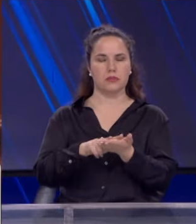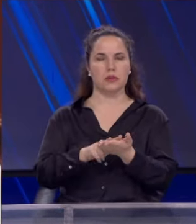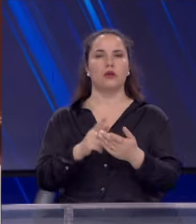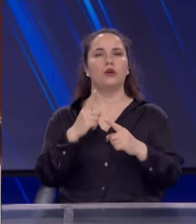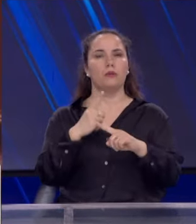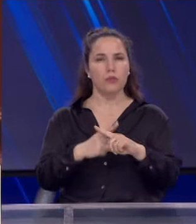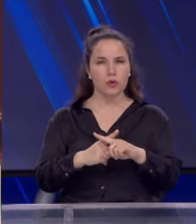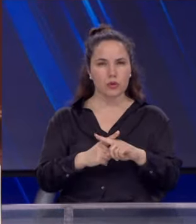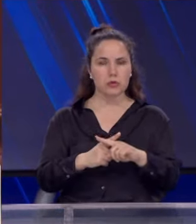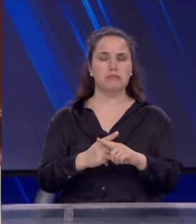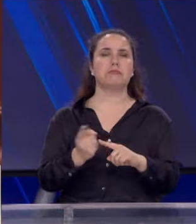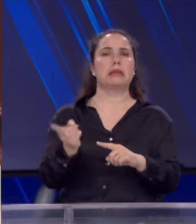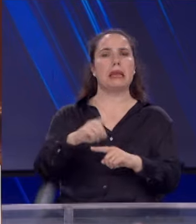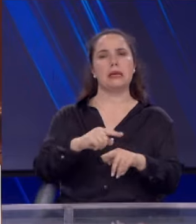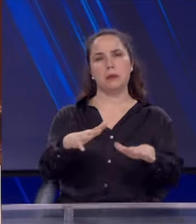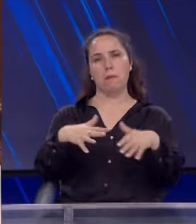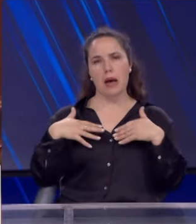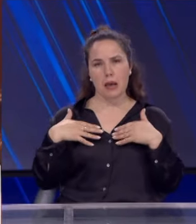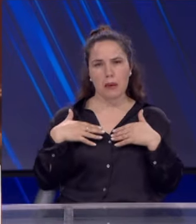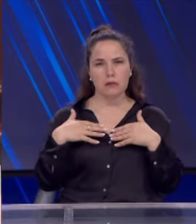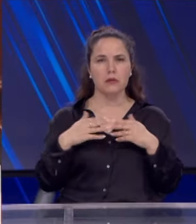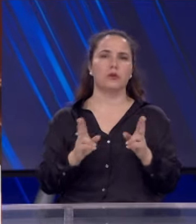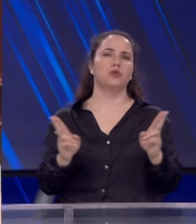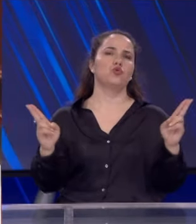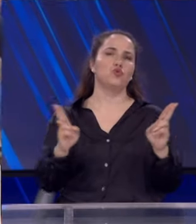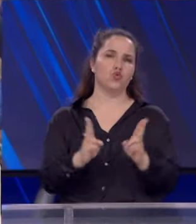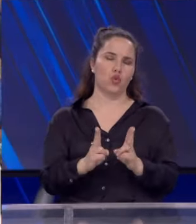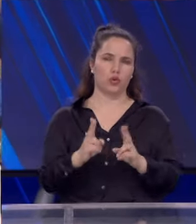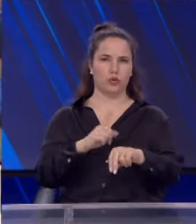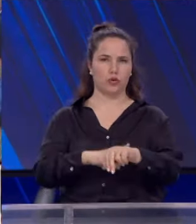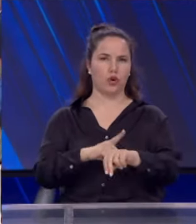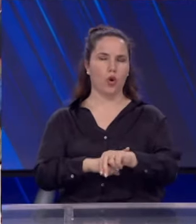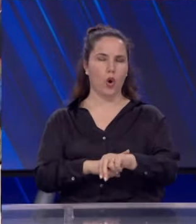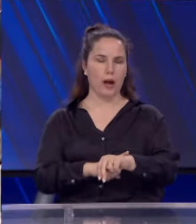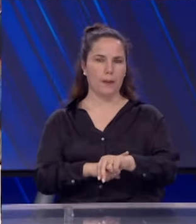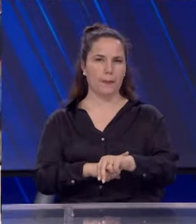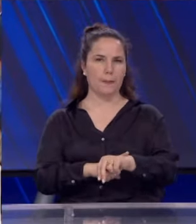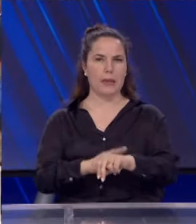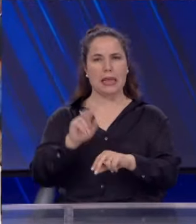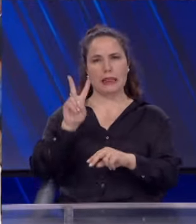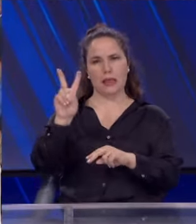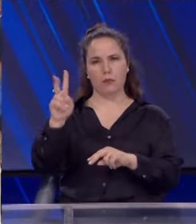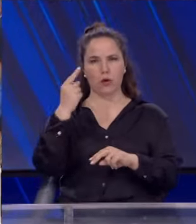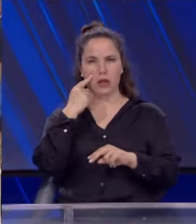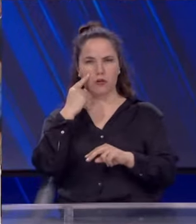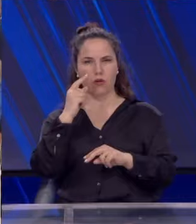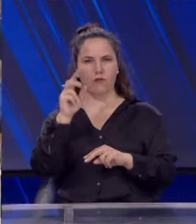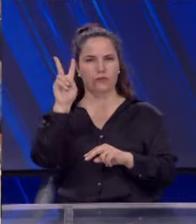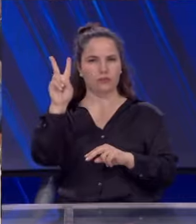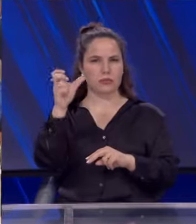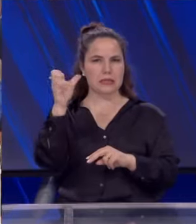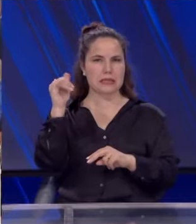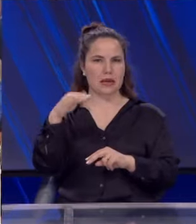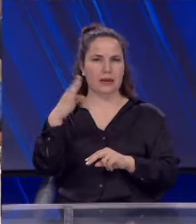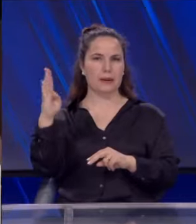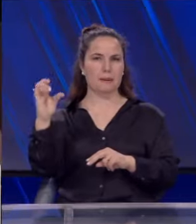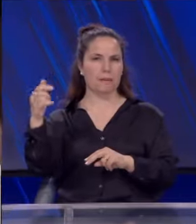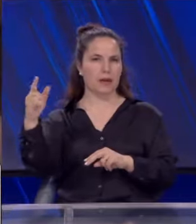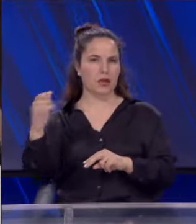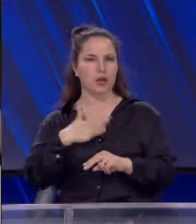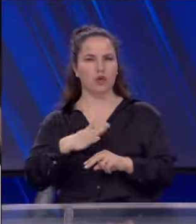seanca të zgjas vetëm pak minuta. Më pas, deputetët që njohin si kryetar të PD-s Sali Berishën do të bashkohen protestuesve jashtë ambienteve të